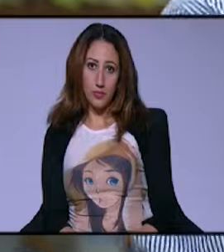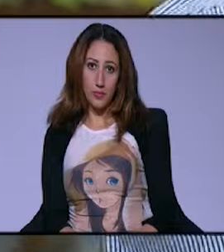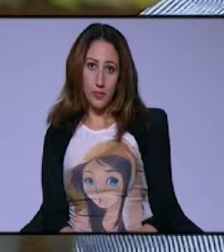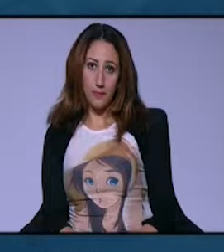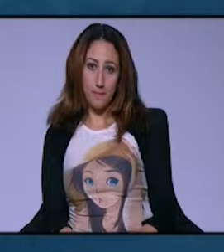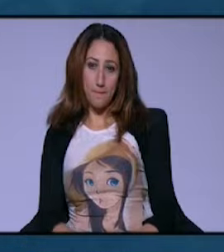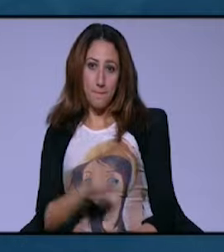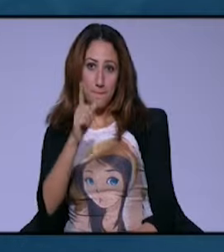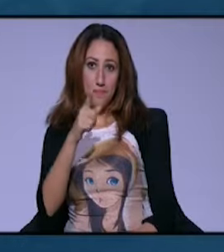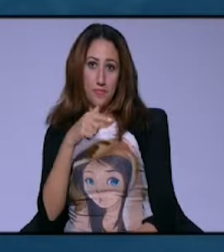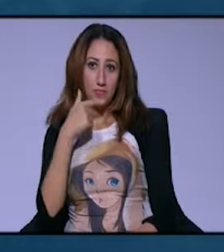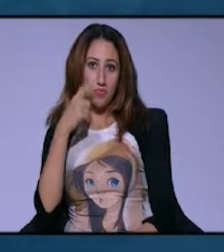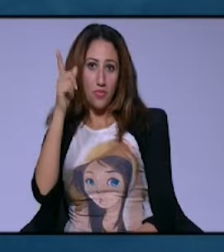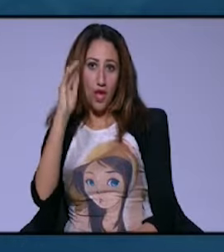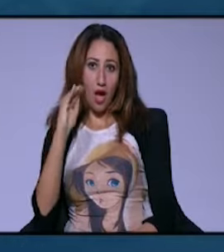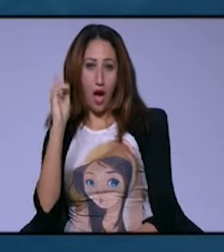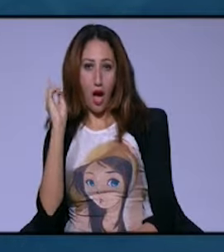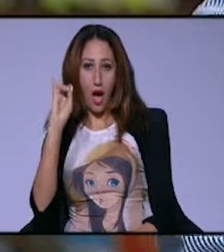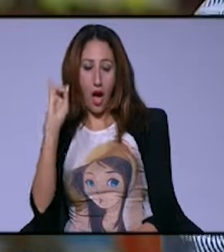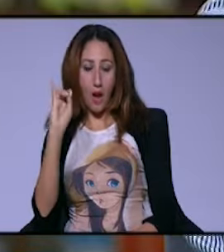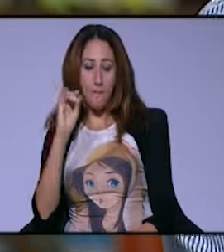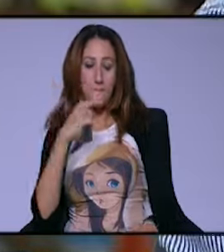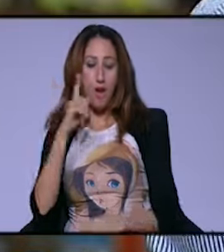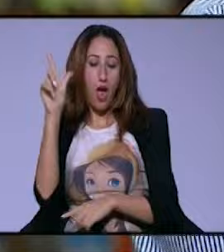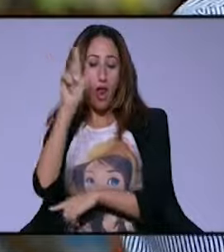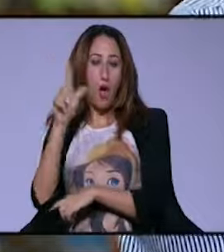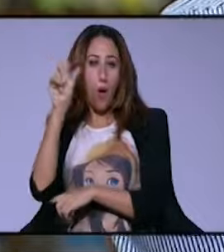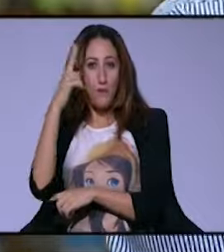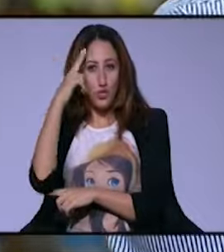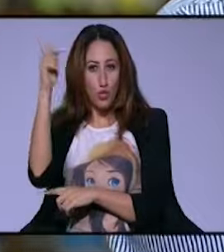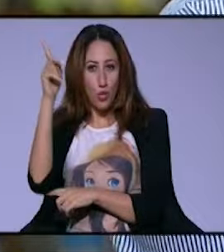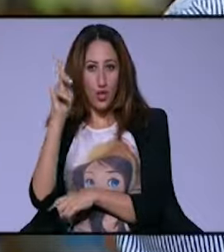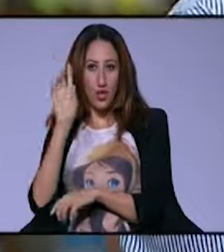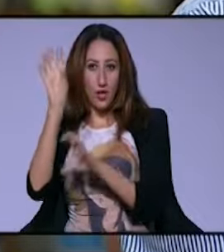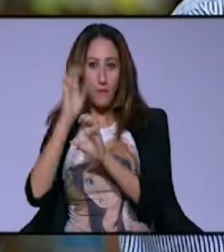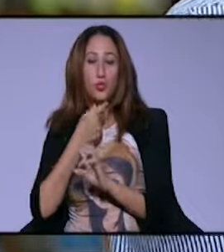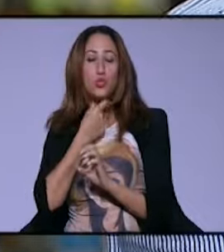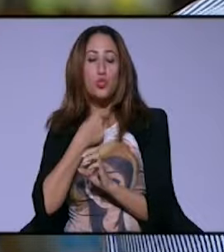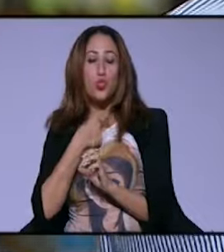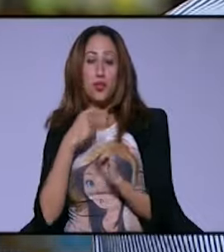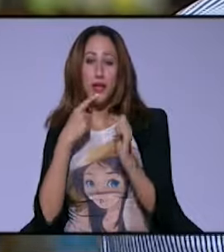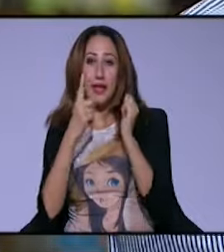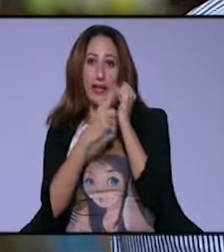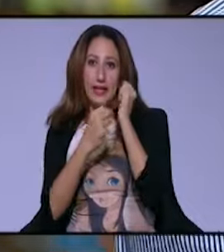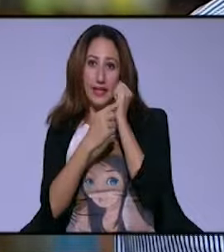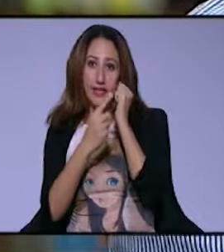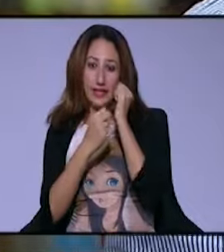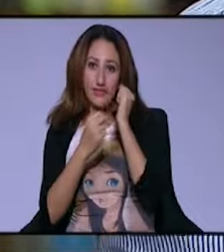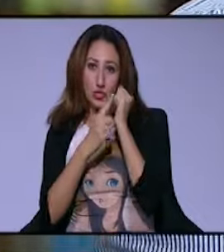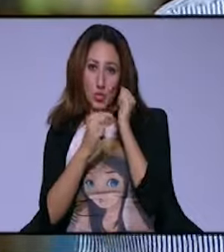الله. ده أذان الحرم. جميل جميل. في بقى يعني هجيب حتة إذاعة التلفزيون والمشايخ